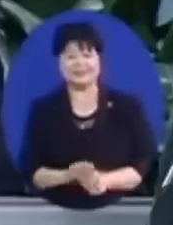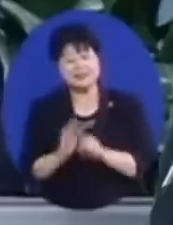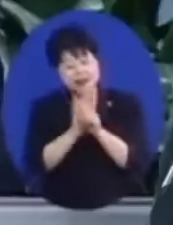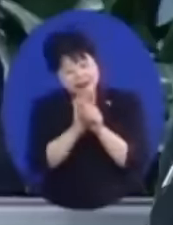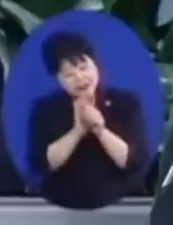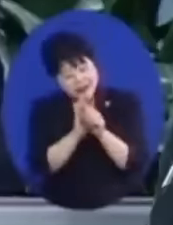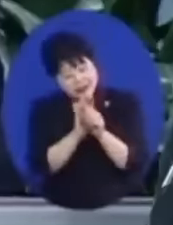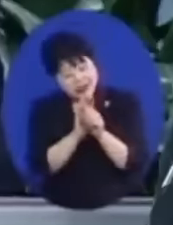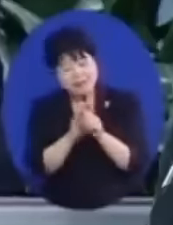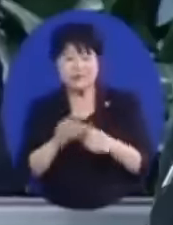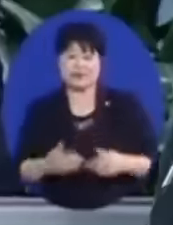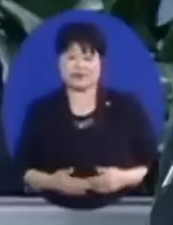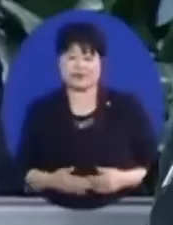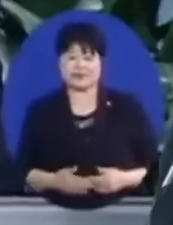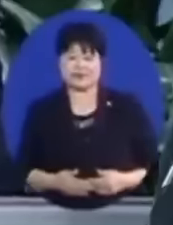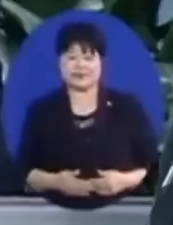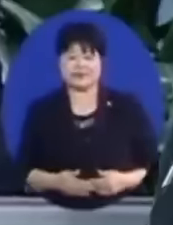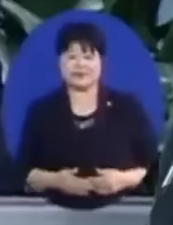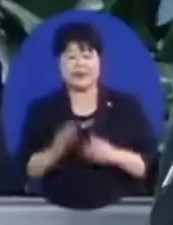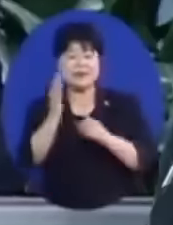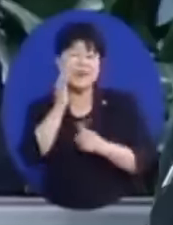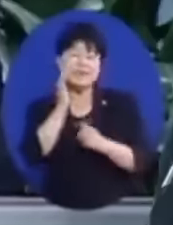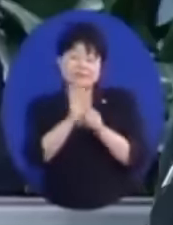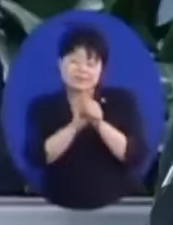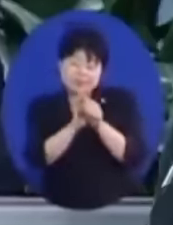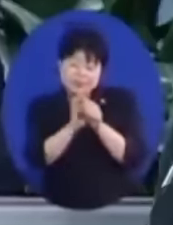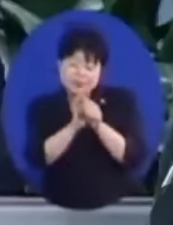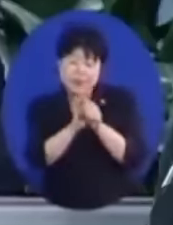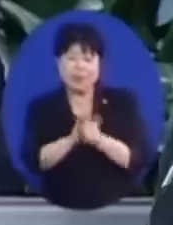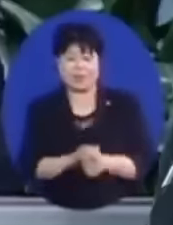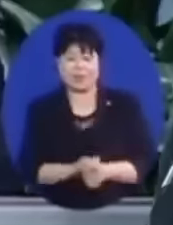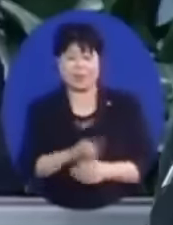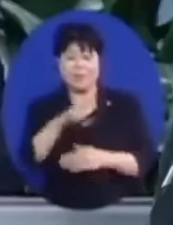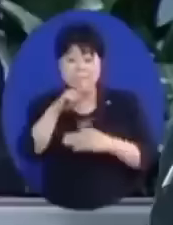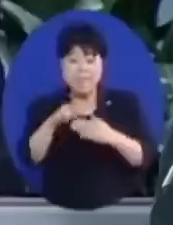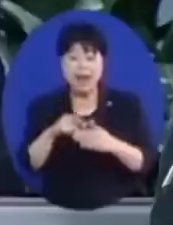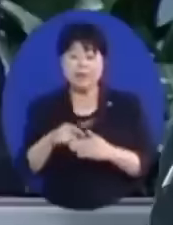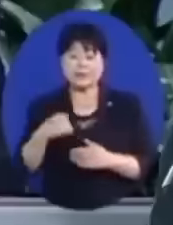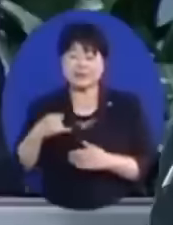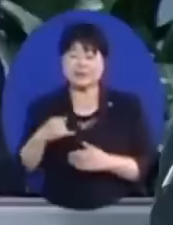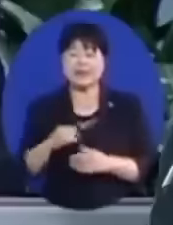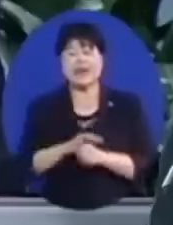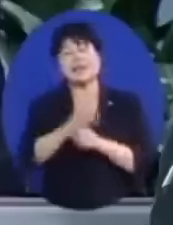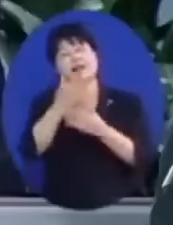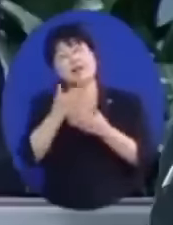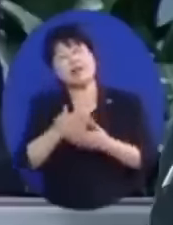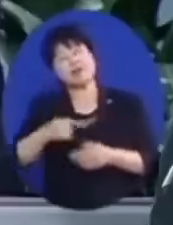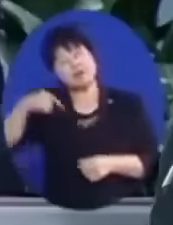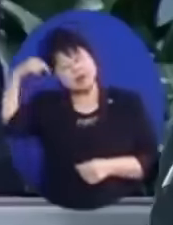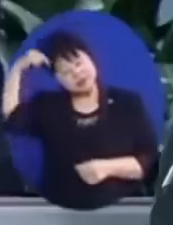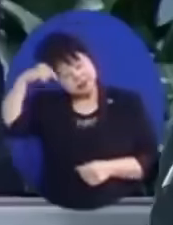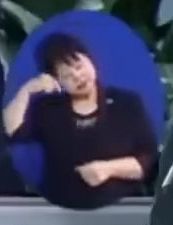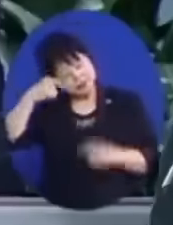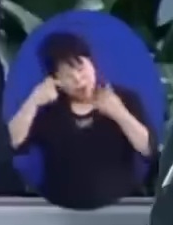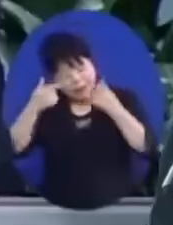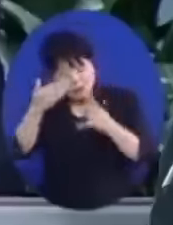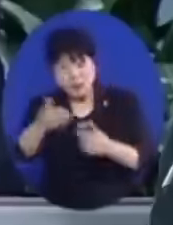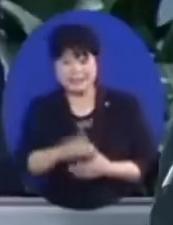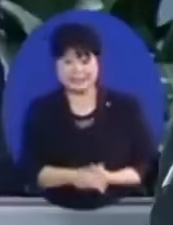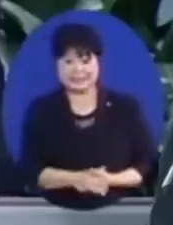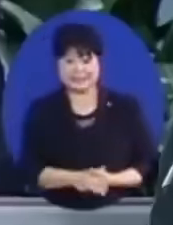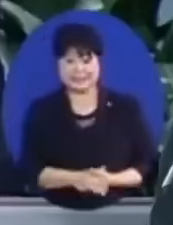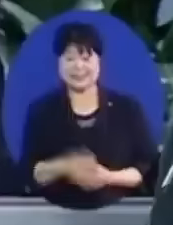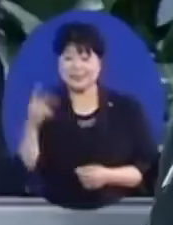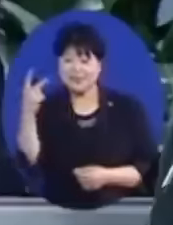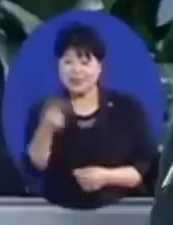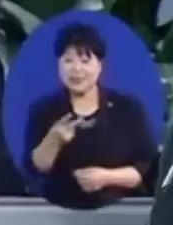굉장히 중요한 것입니다. 안아주고 뺨을 비벼주는 것은 자녀들의 마음속에 정말 사랑받고 있다는 확신을 얻게 해주는 것입니다.